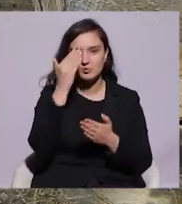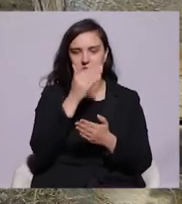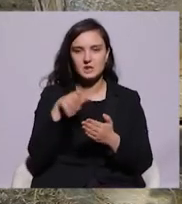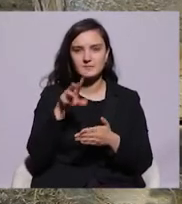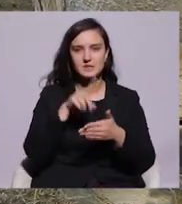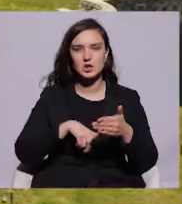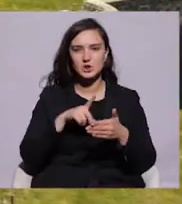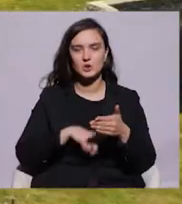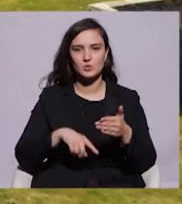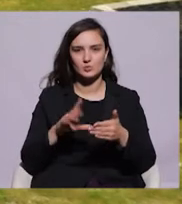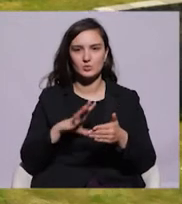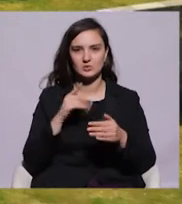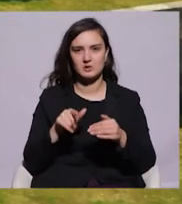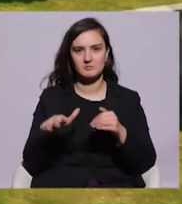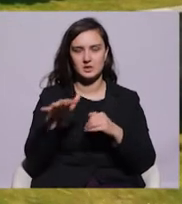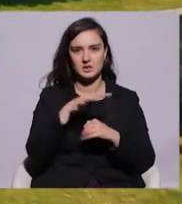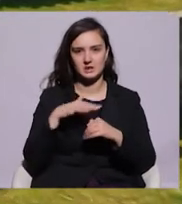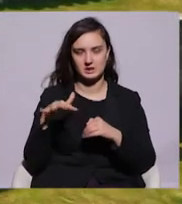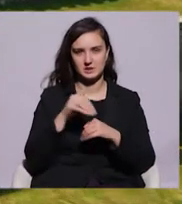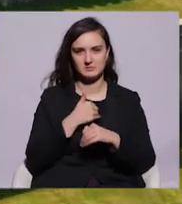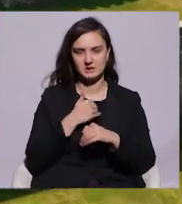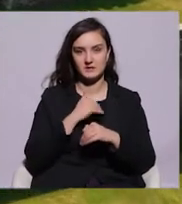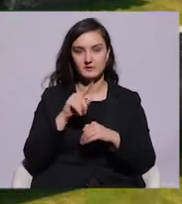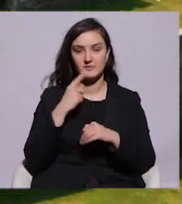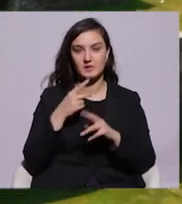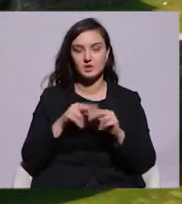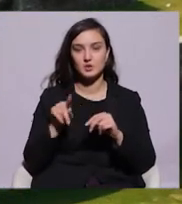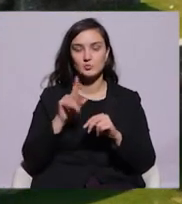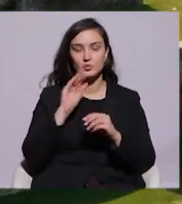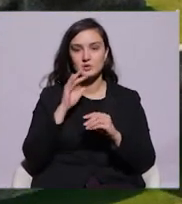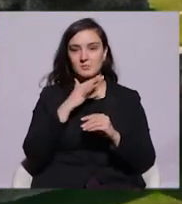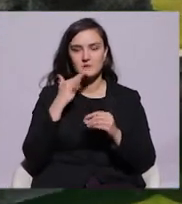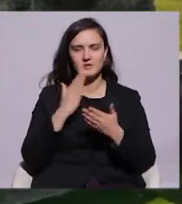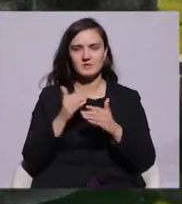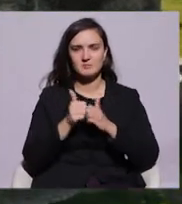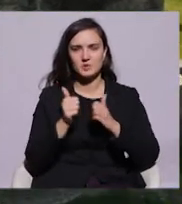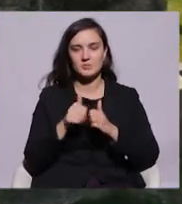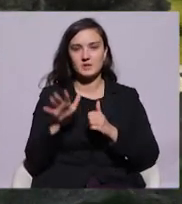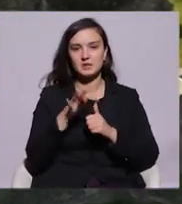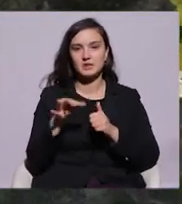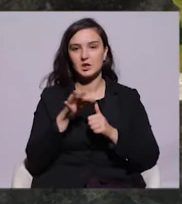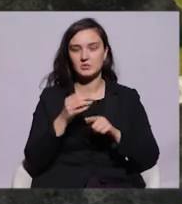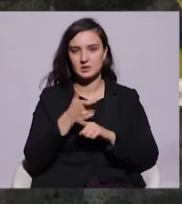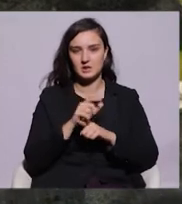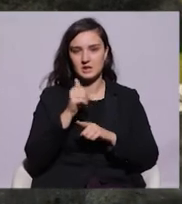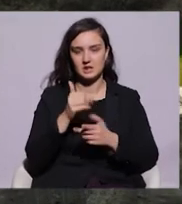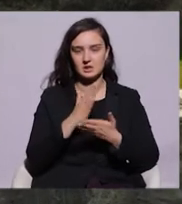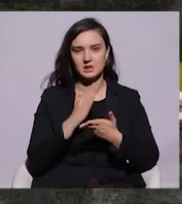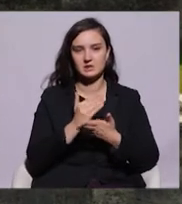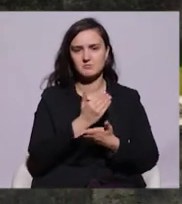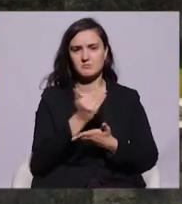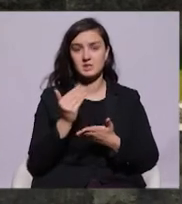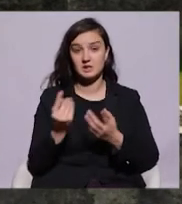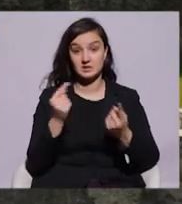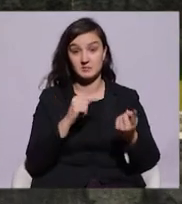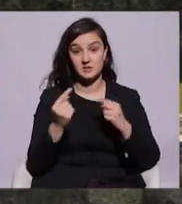მოსახლეობის რელიგიური სიჭრელე შესძინა ამ მხარეს. Ანუ მინდა ვახსენო ის, რომ როცა მრავლად ყავს მეზობლები რეგიონს, ძალიან კარგად ხდება ხოლმე